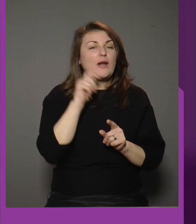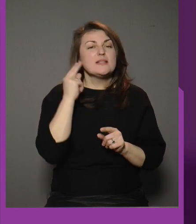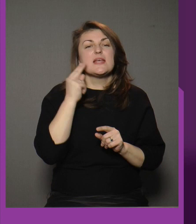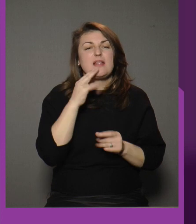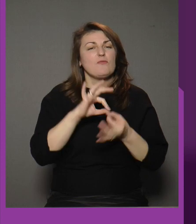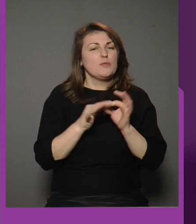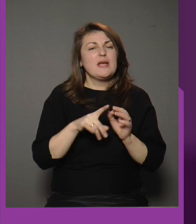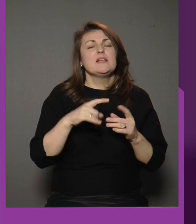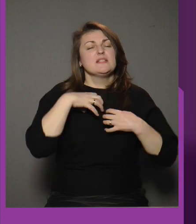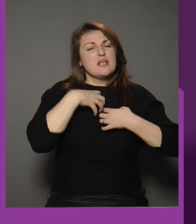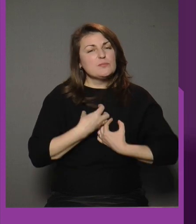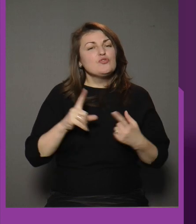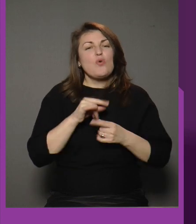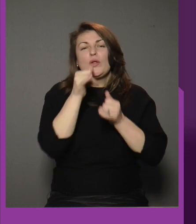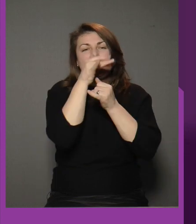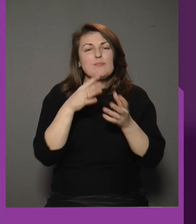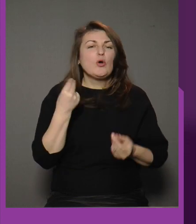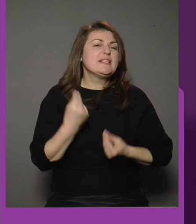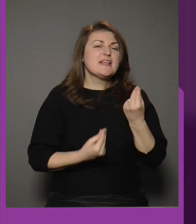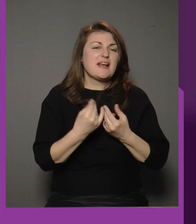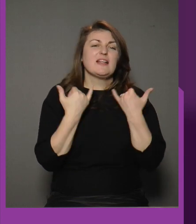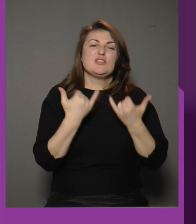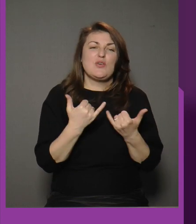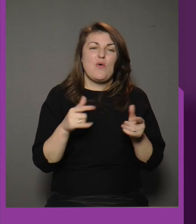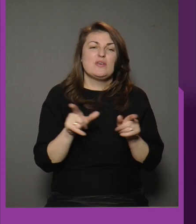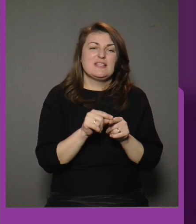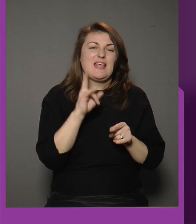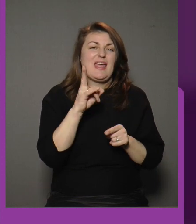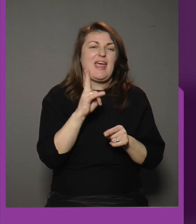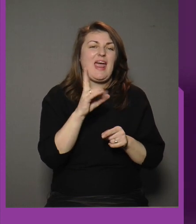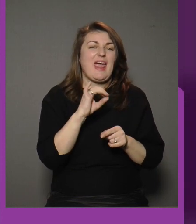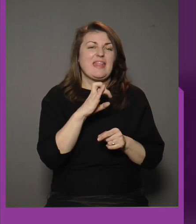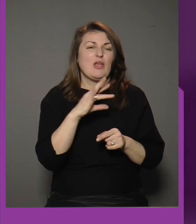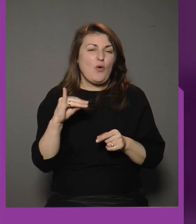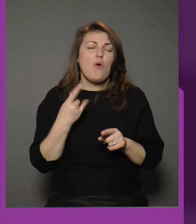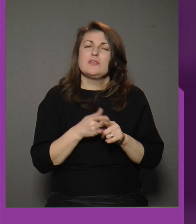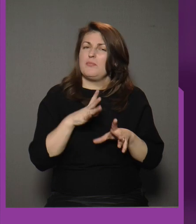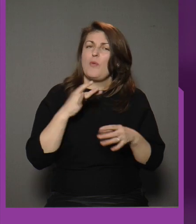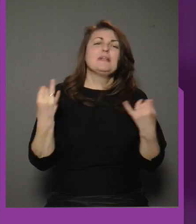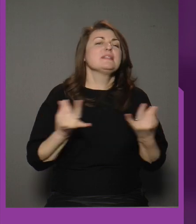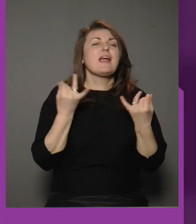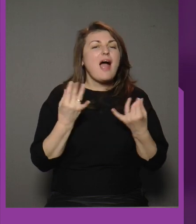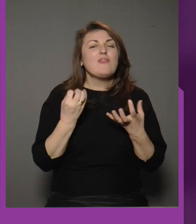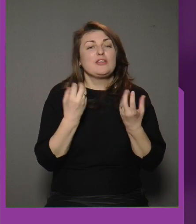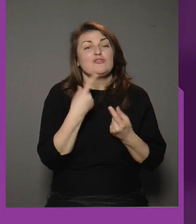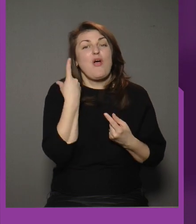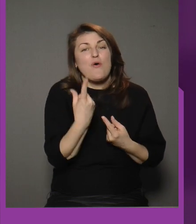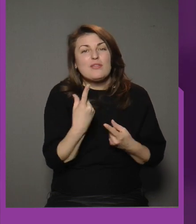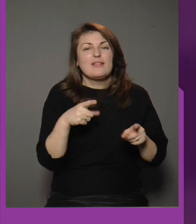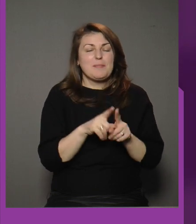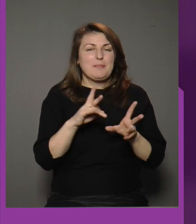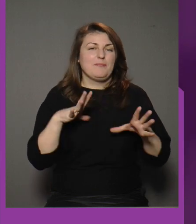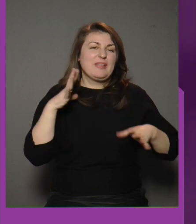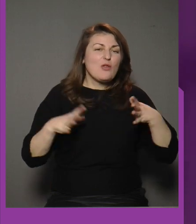дефлімпійці засмучені, що не змогли зіграти сьогодні з Кенією, тому що це було б цікаво. Та ще одне, так би мовити,